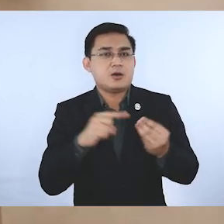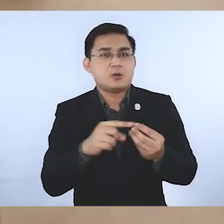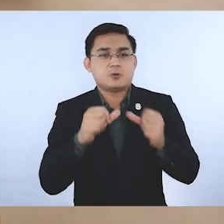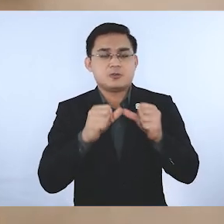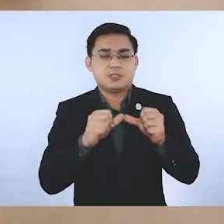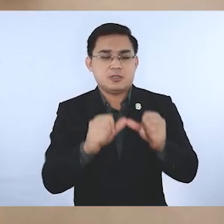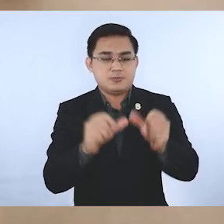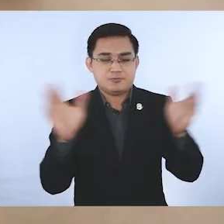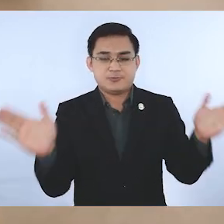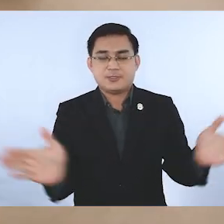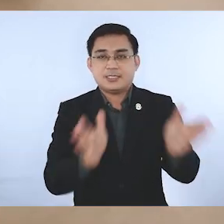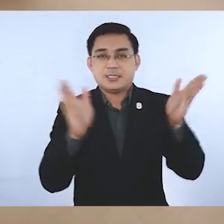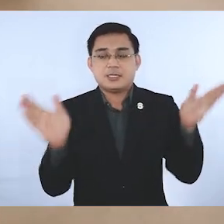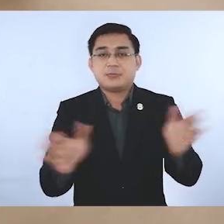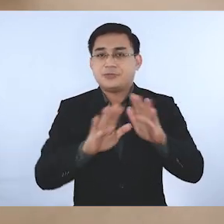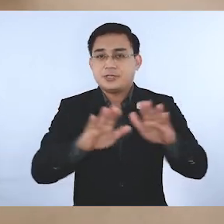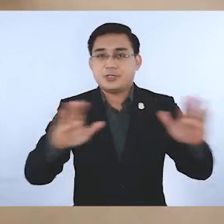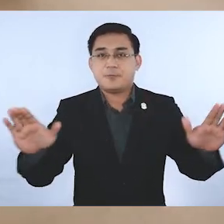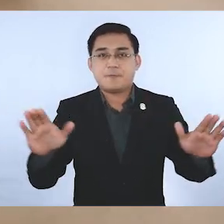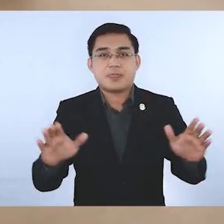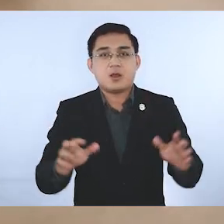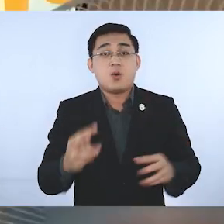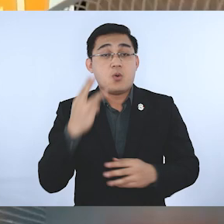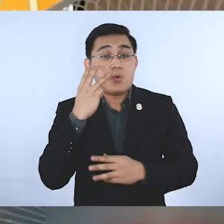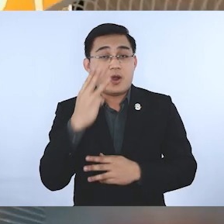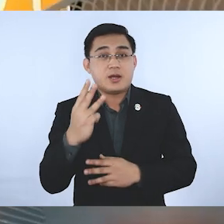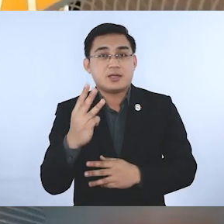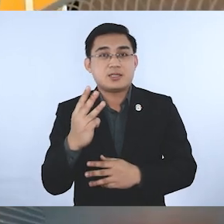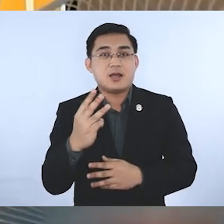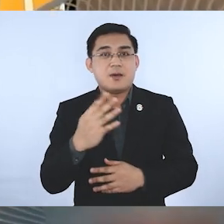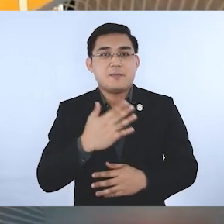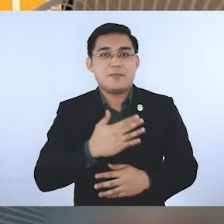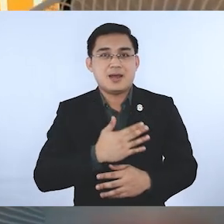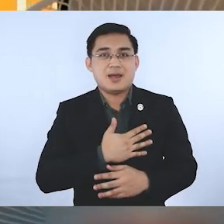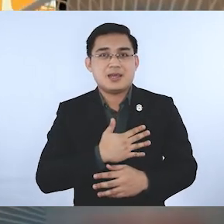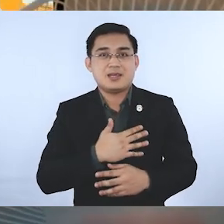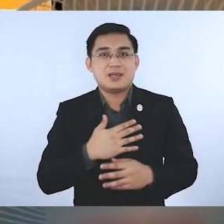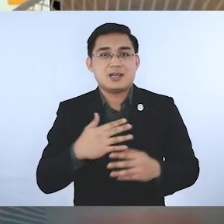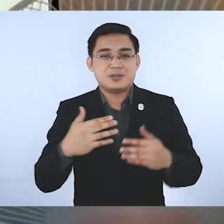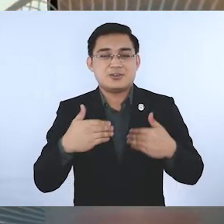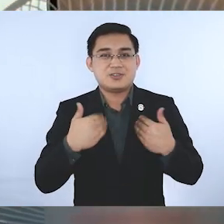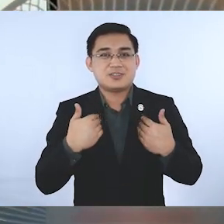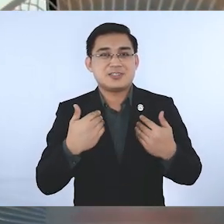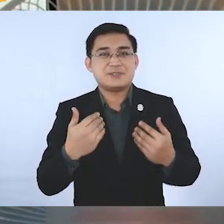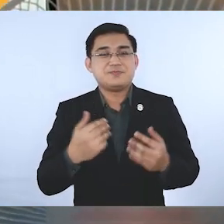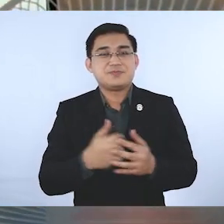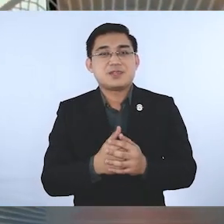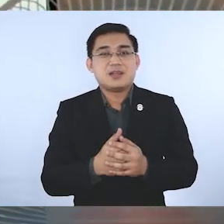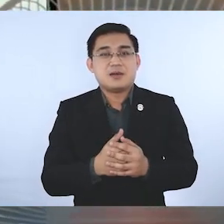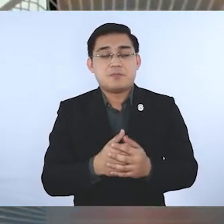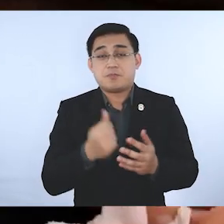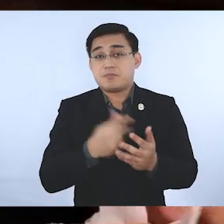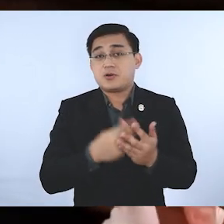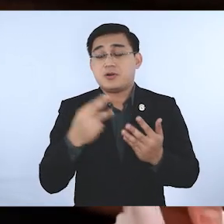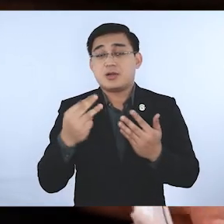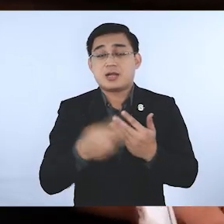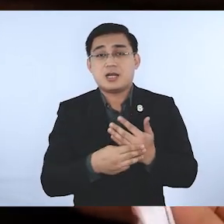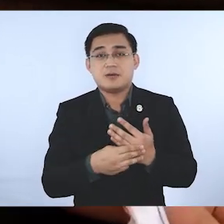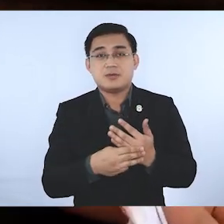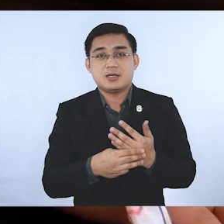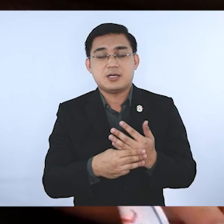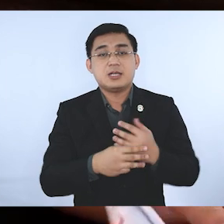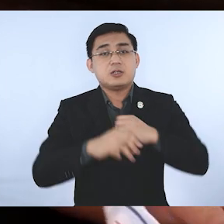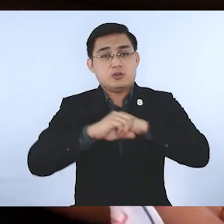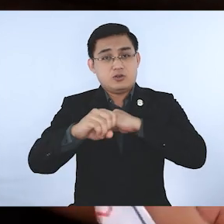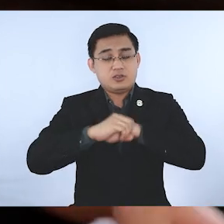paghikayat sa mga kabataan na manood ng My Little Ones playlist. Ito ay isang programa na inilunsad